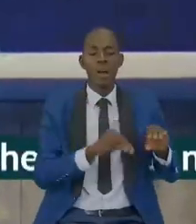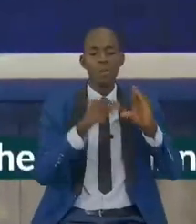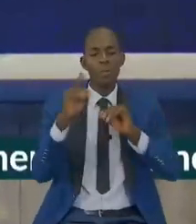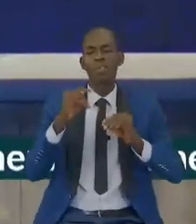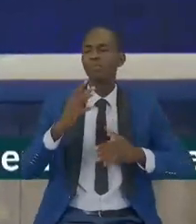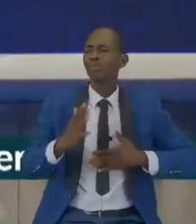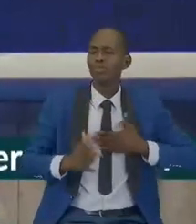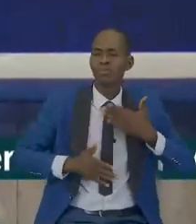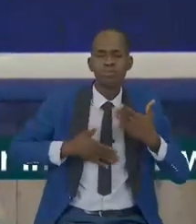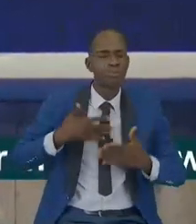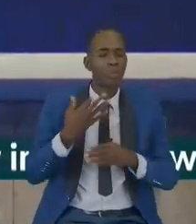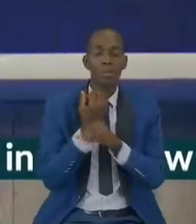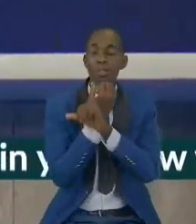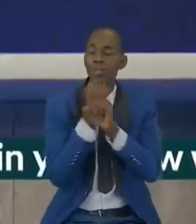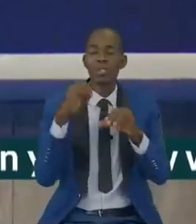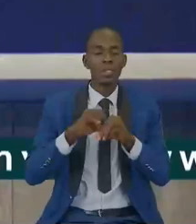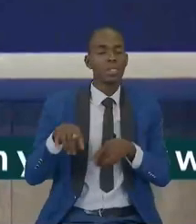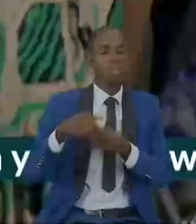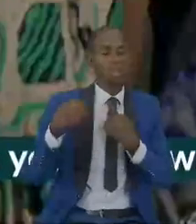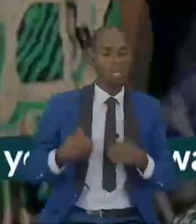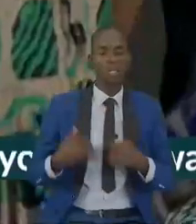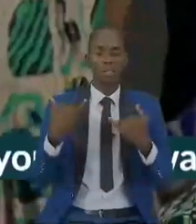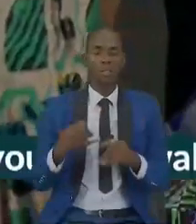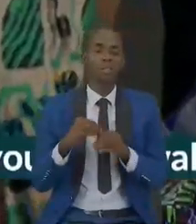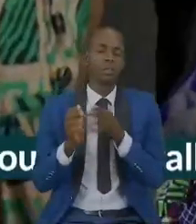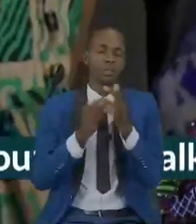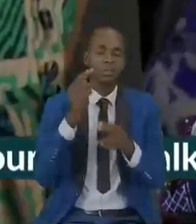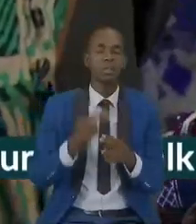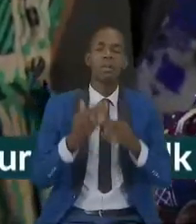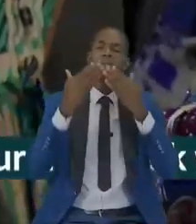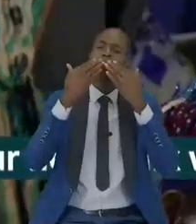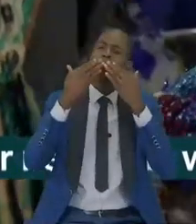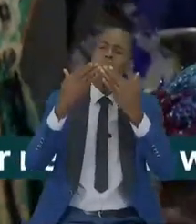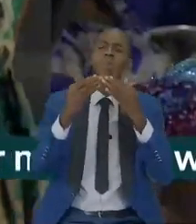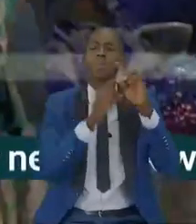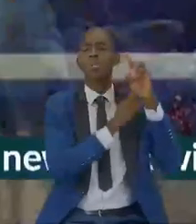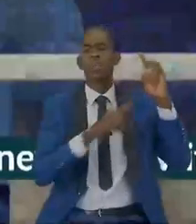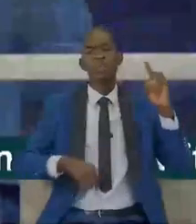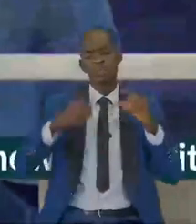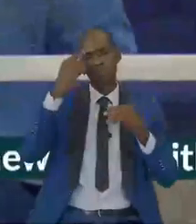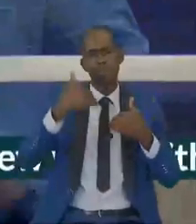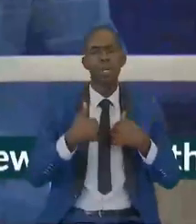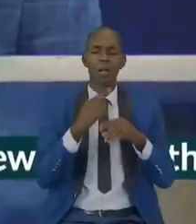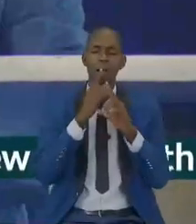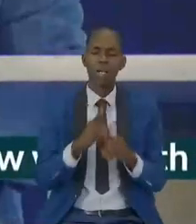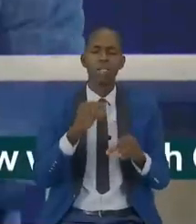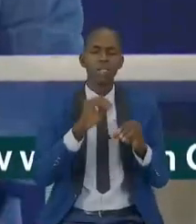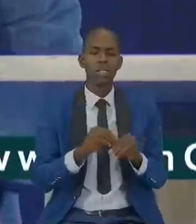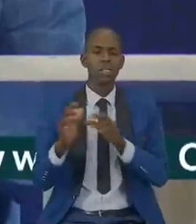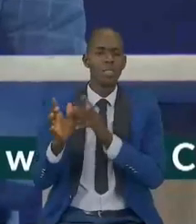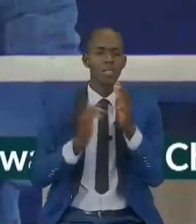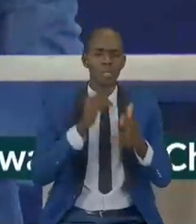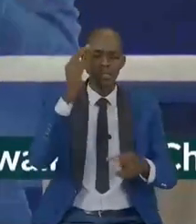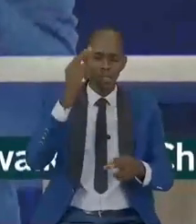registre des citoyens du ciel et mets la joie du salut dans chaque cœur maintenant au nom de